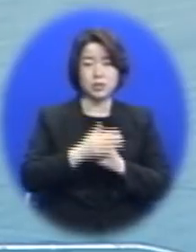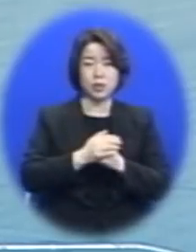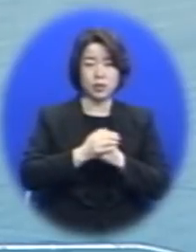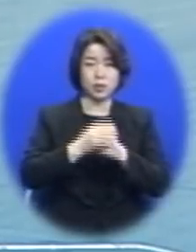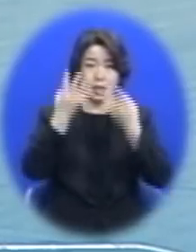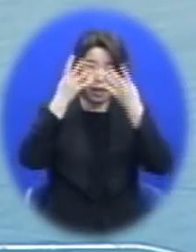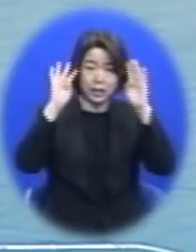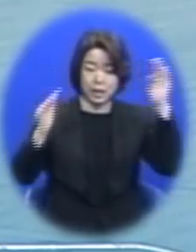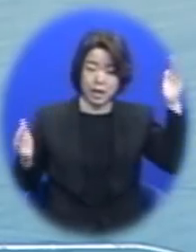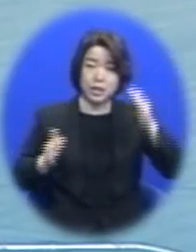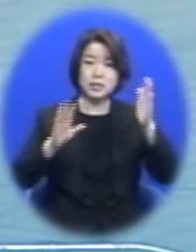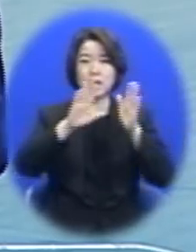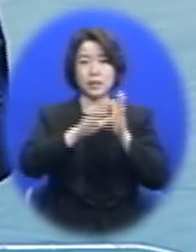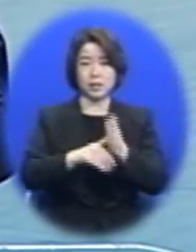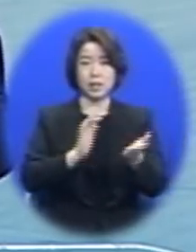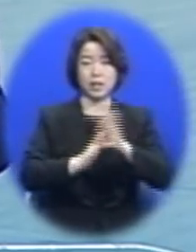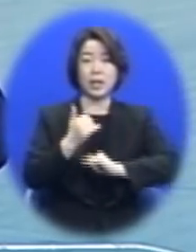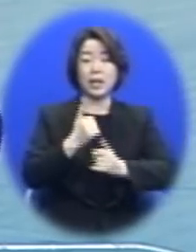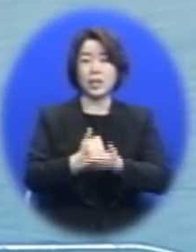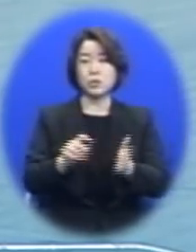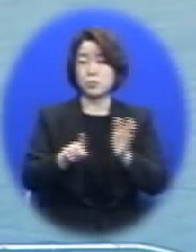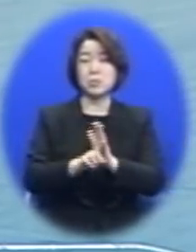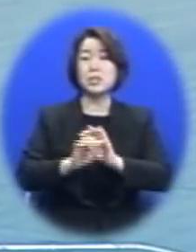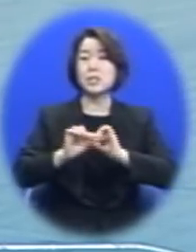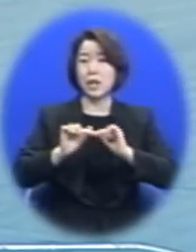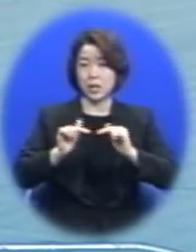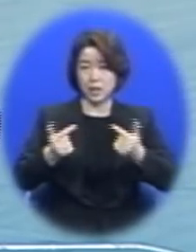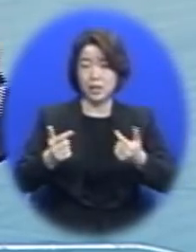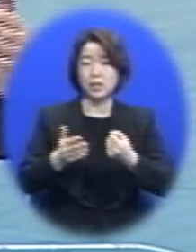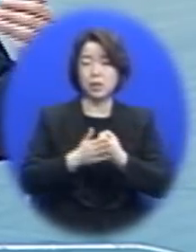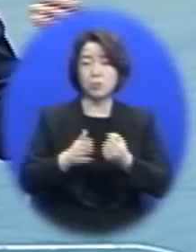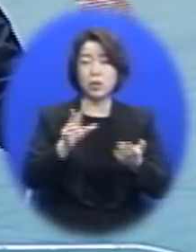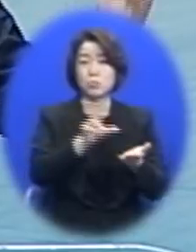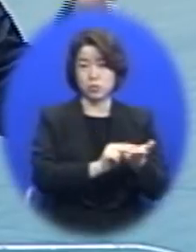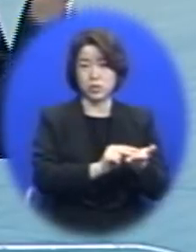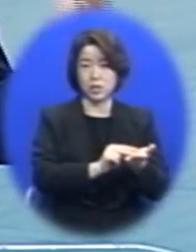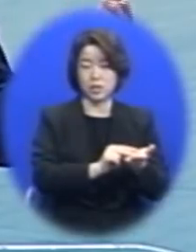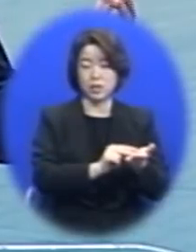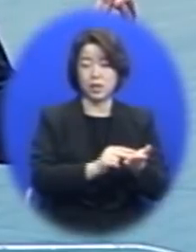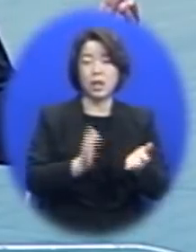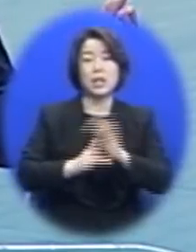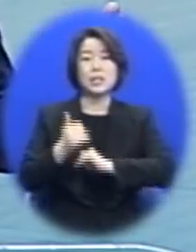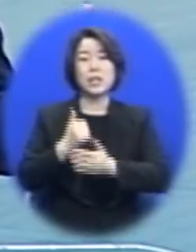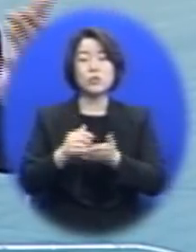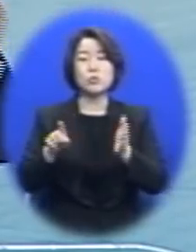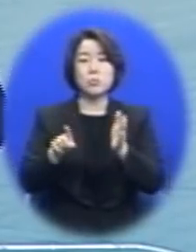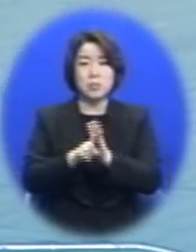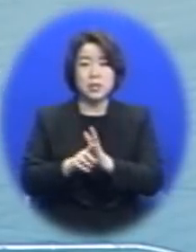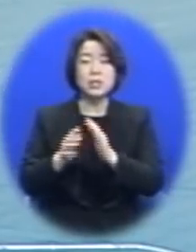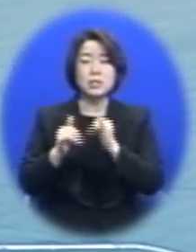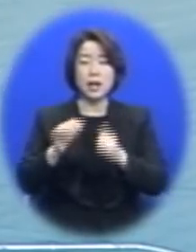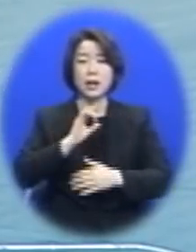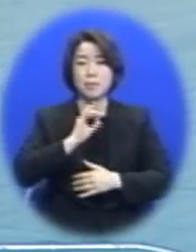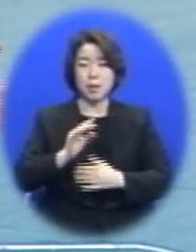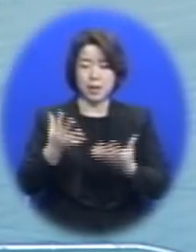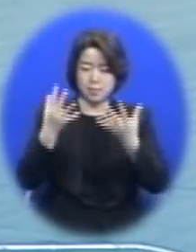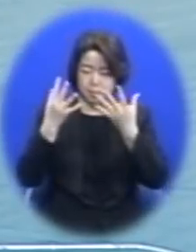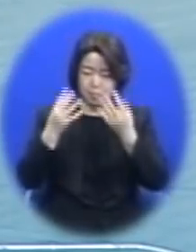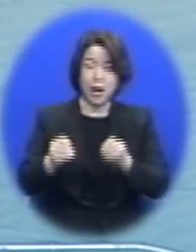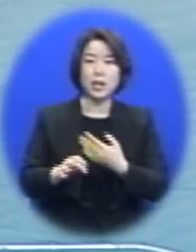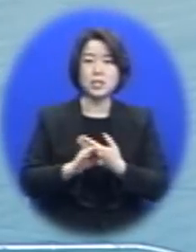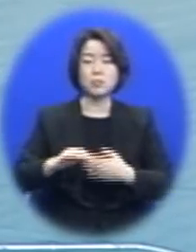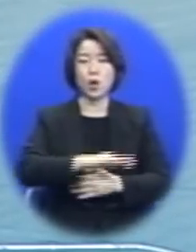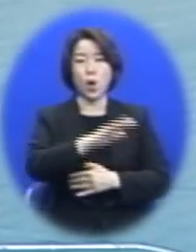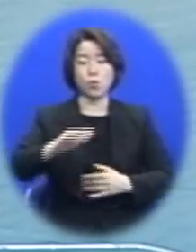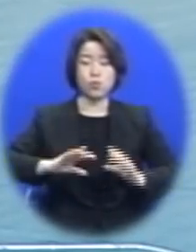될 예수 안 믿기 때문에 문제지 예수 믿는 사람만 많아지면 우리나라는 천국같은 나라